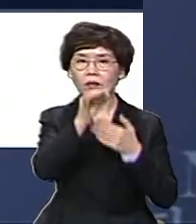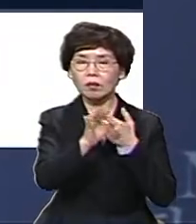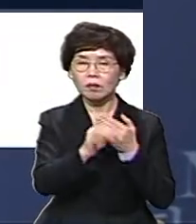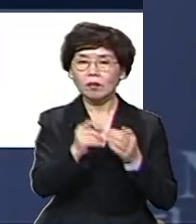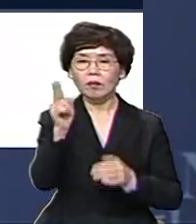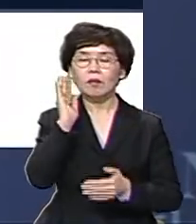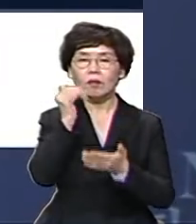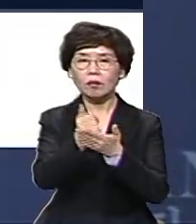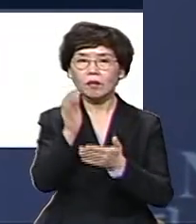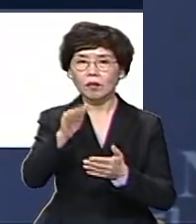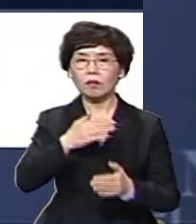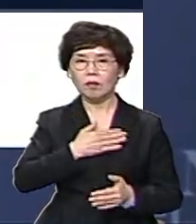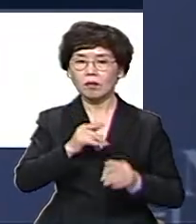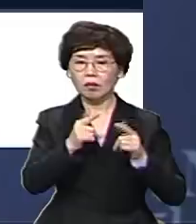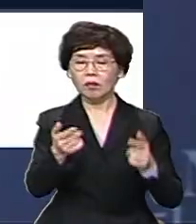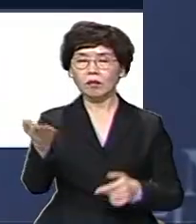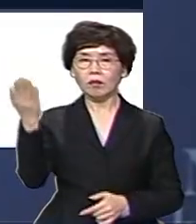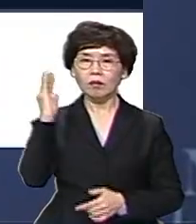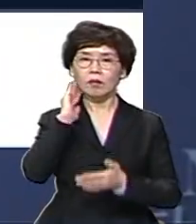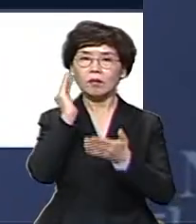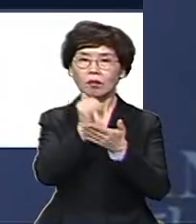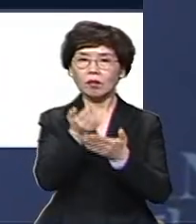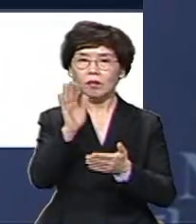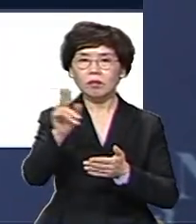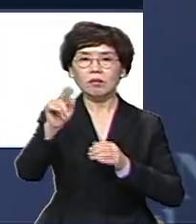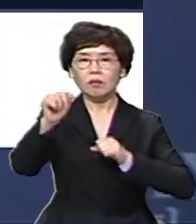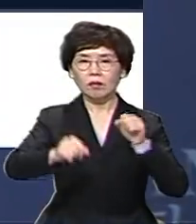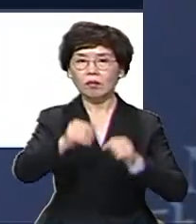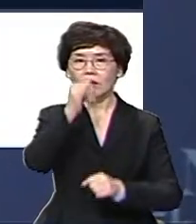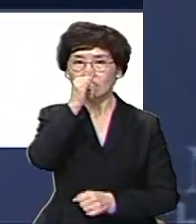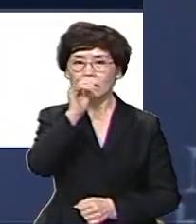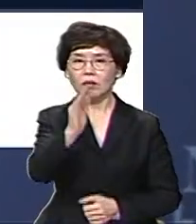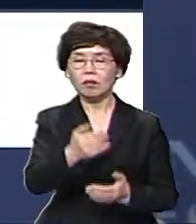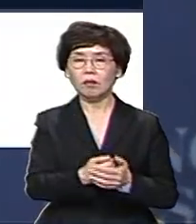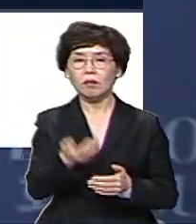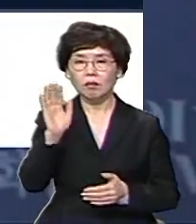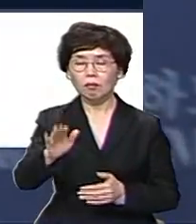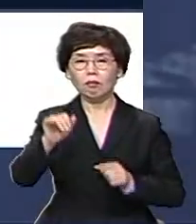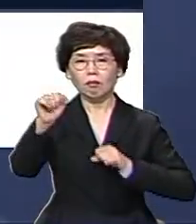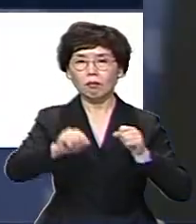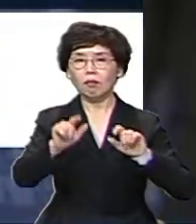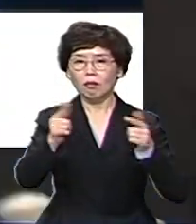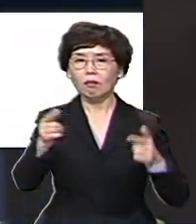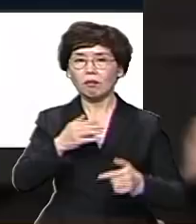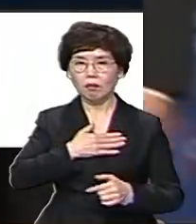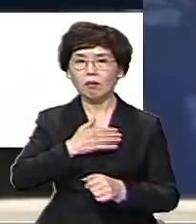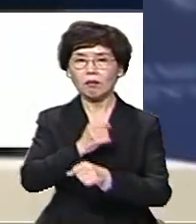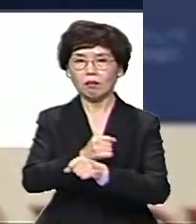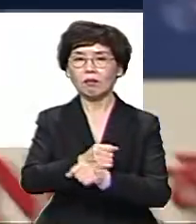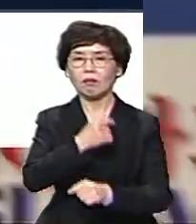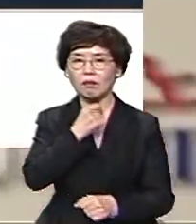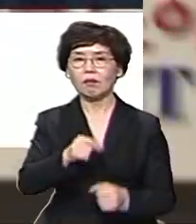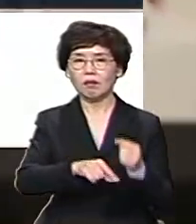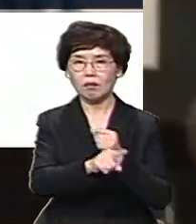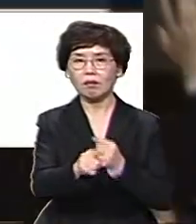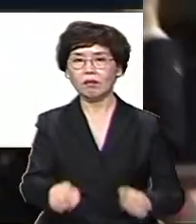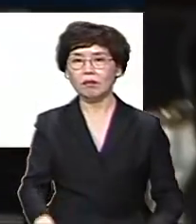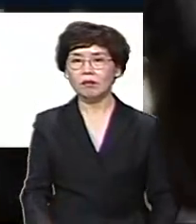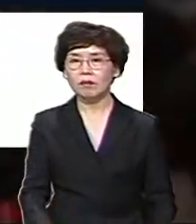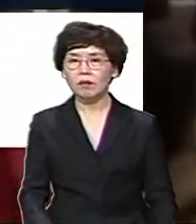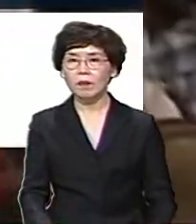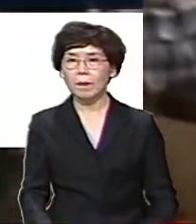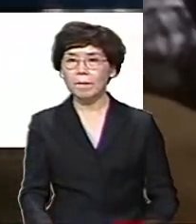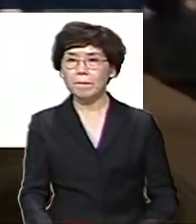들어서 3천억 달러에서 5천억 달러까지 매년 중국과 미국이 손해를 보고 있다고 한다면 그것도 오랫동안 몇 년